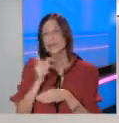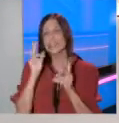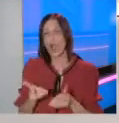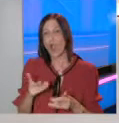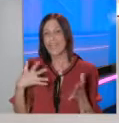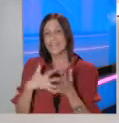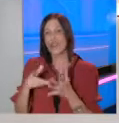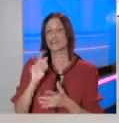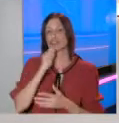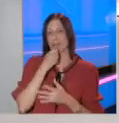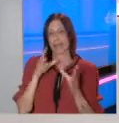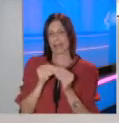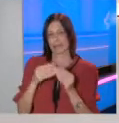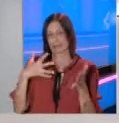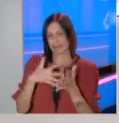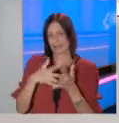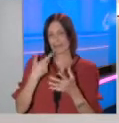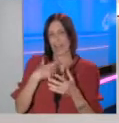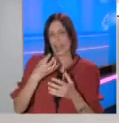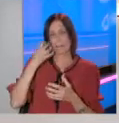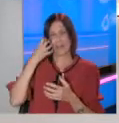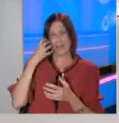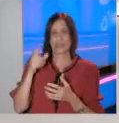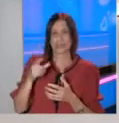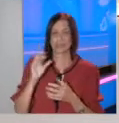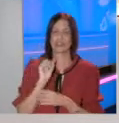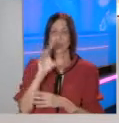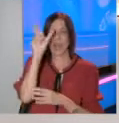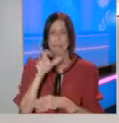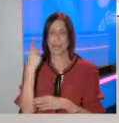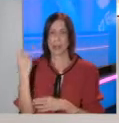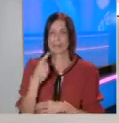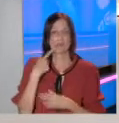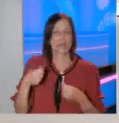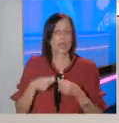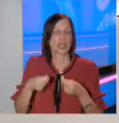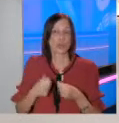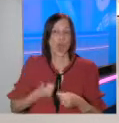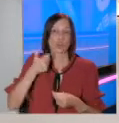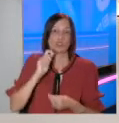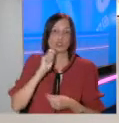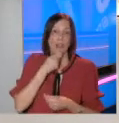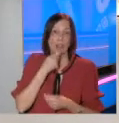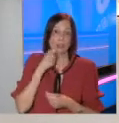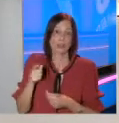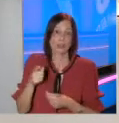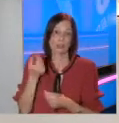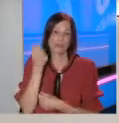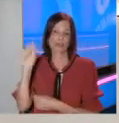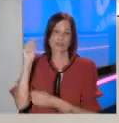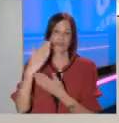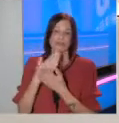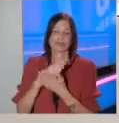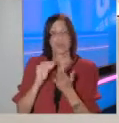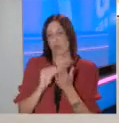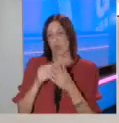זה השב"כ עם איכוני השב"כ ולשלוח את אותו אדם לבידוד. מה הדין לגבי ראש השב"כ שמפר את ההנחיות? בינתיים לא